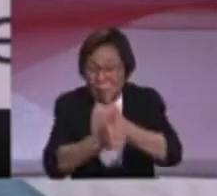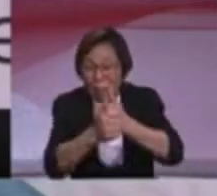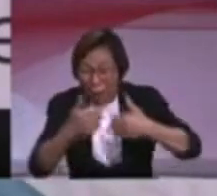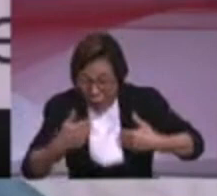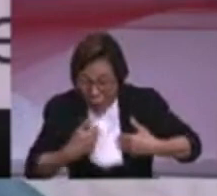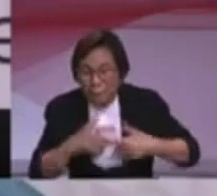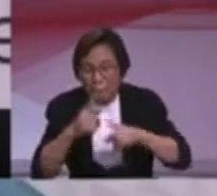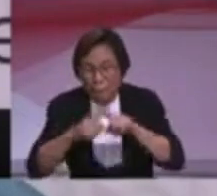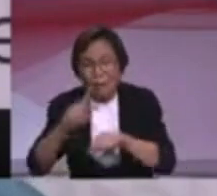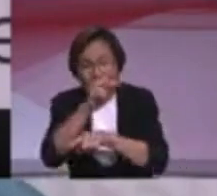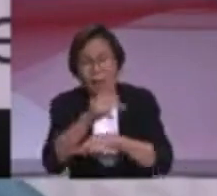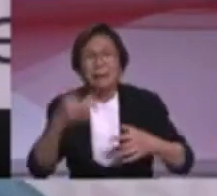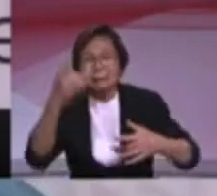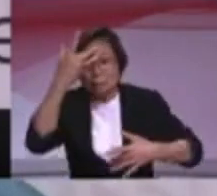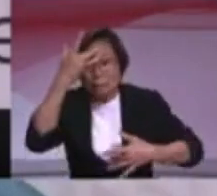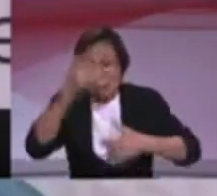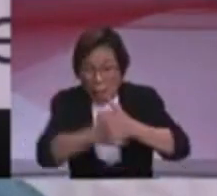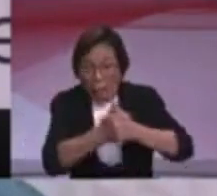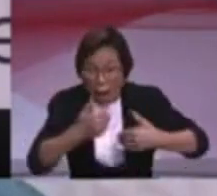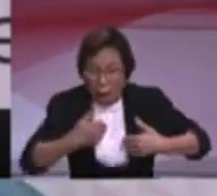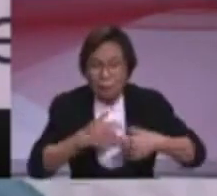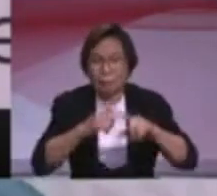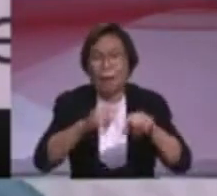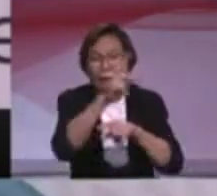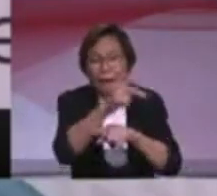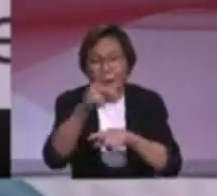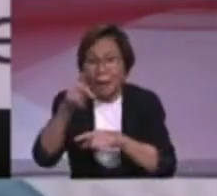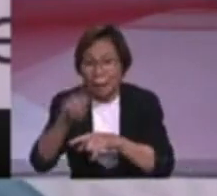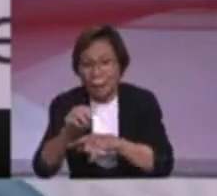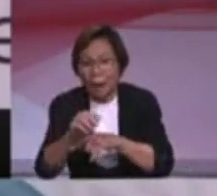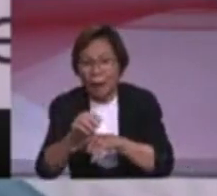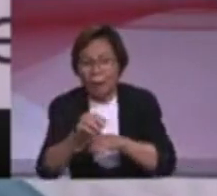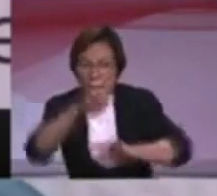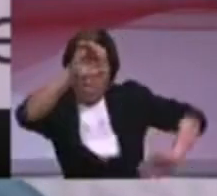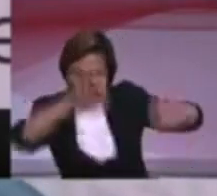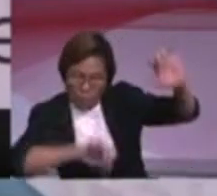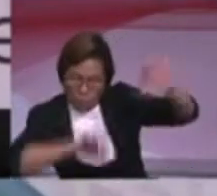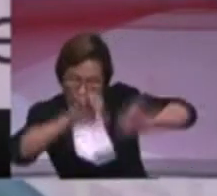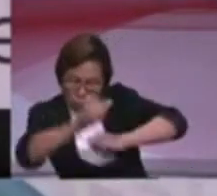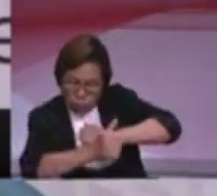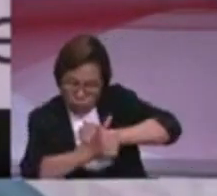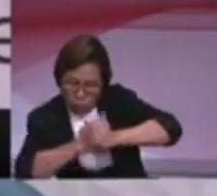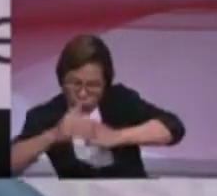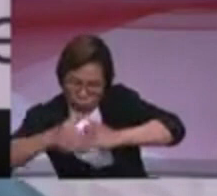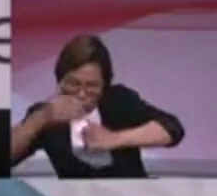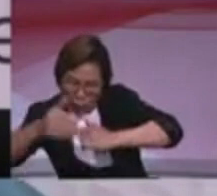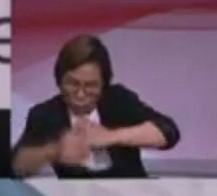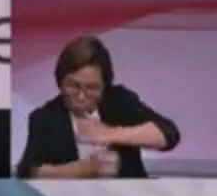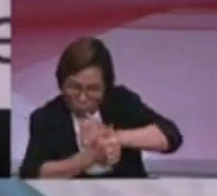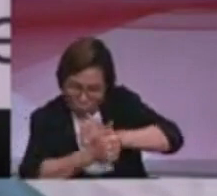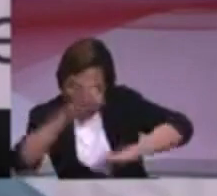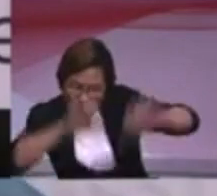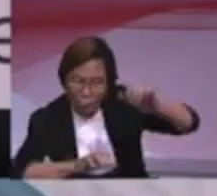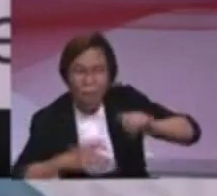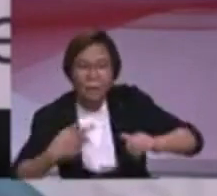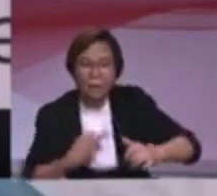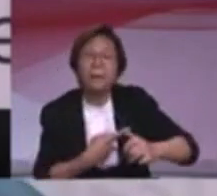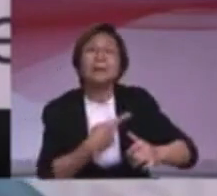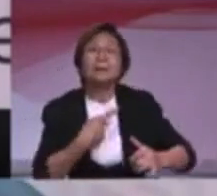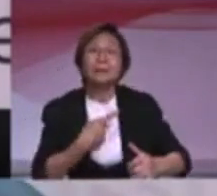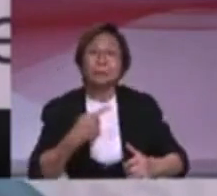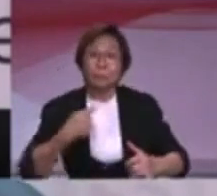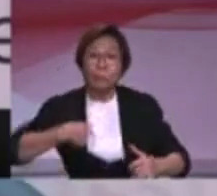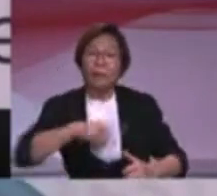Kesihatan akan menjalankan penilaian risiko daripada masa ke semasa, dan kita akan bekerjasama dengan